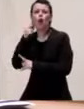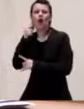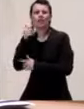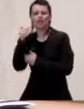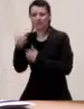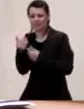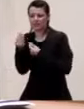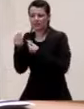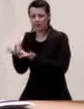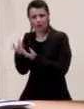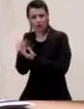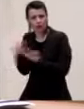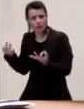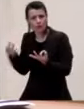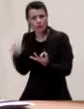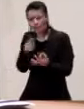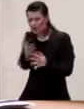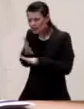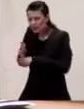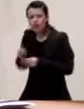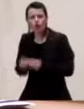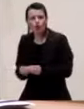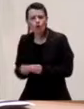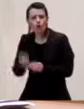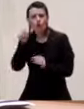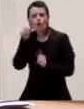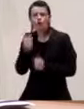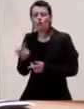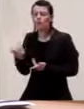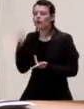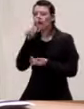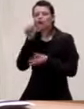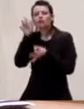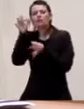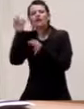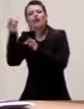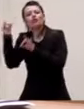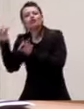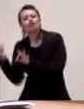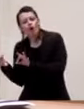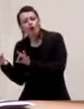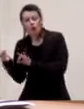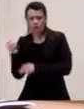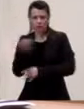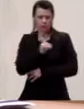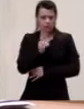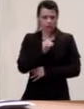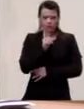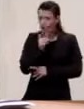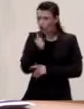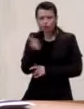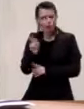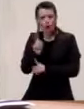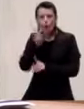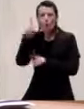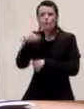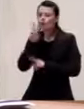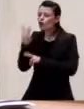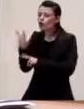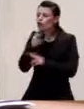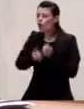alcuni pensano, con l'intervento di sedazione palliativa, ma anche con controllo dei sintomi difficili.